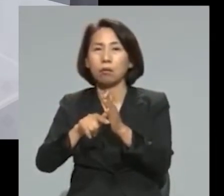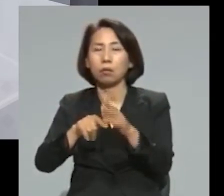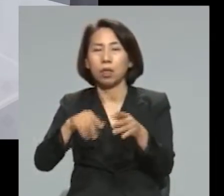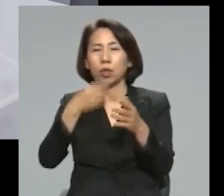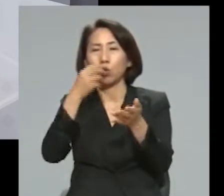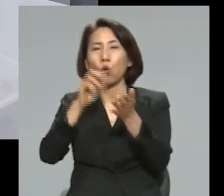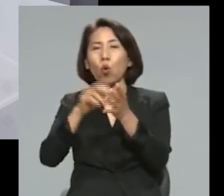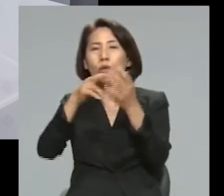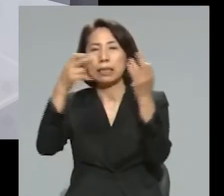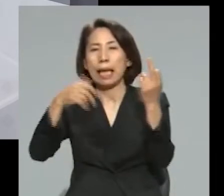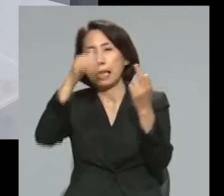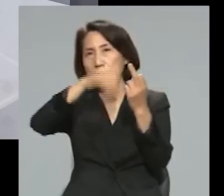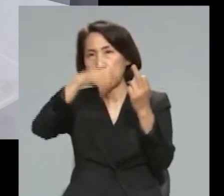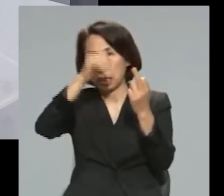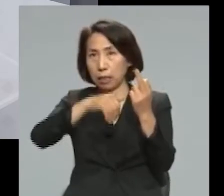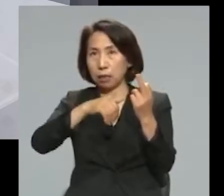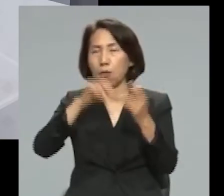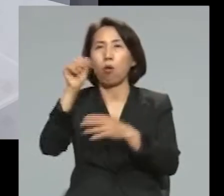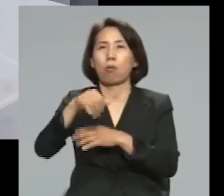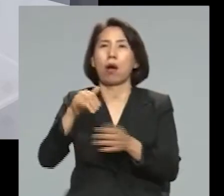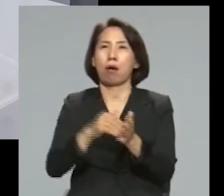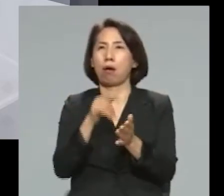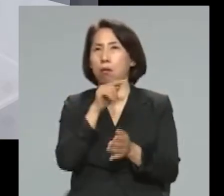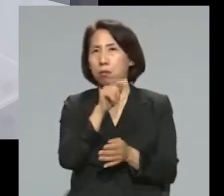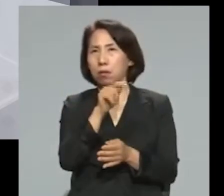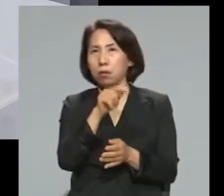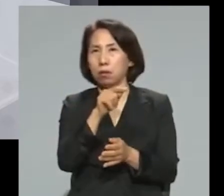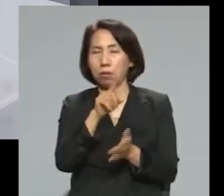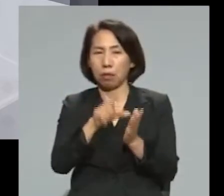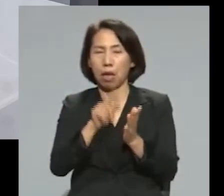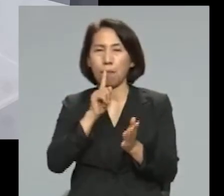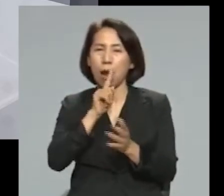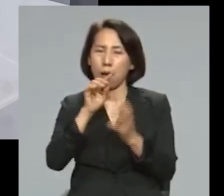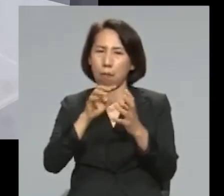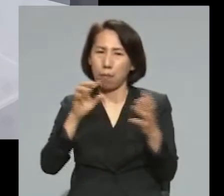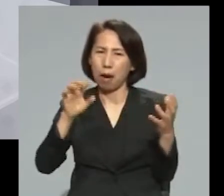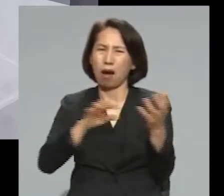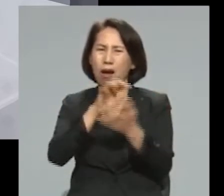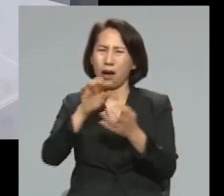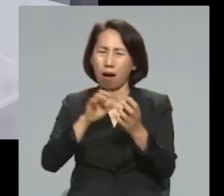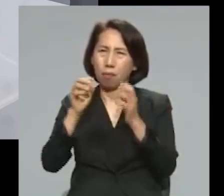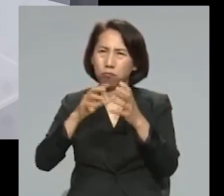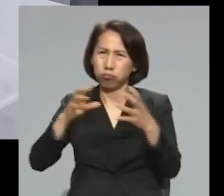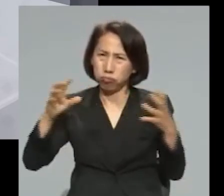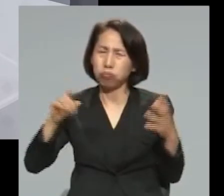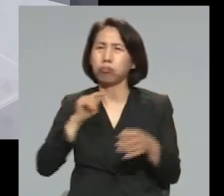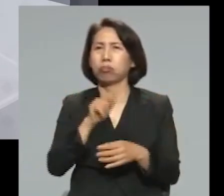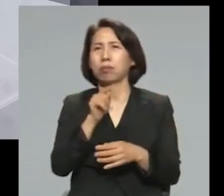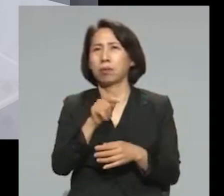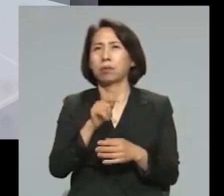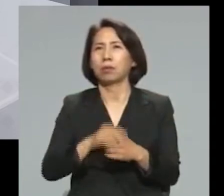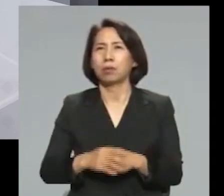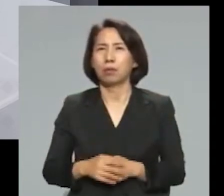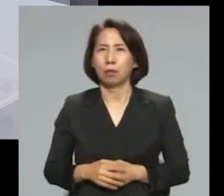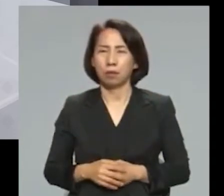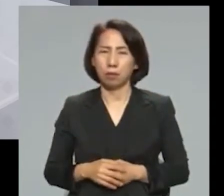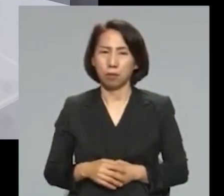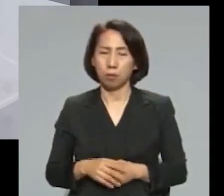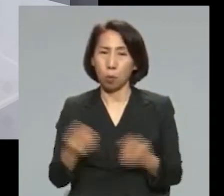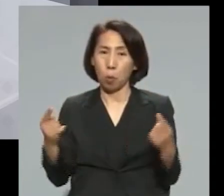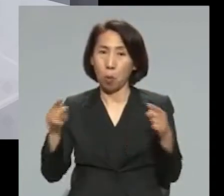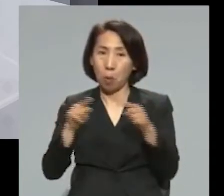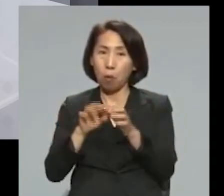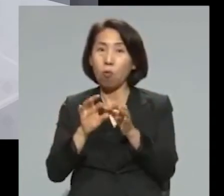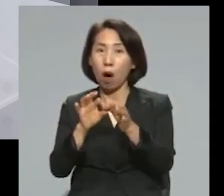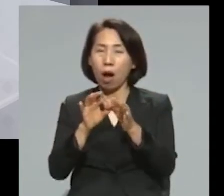석상개발 허가를 받았습니다. 이 과정에서 잡음이 계속 발생하고 있습니다. 이와